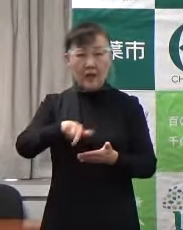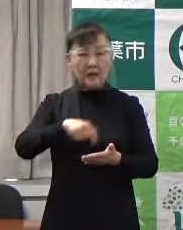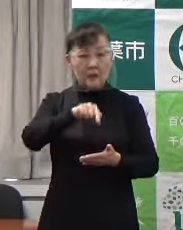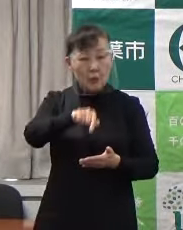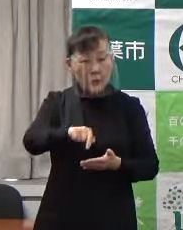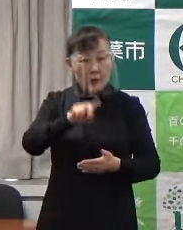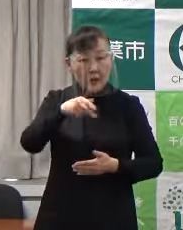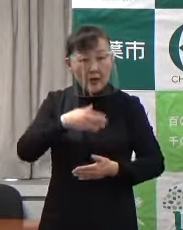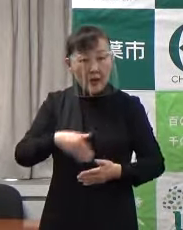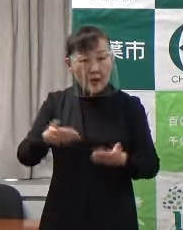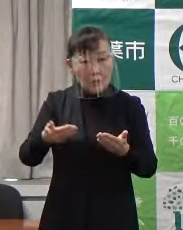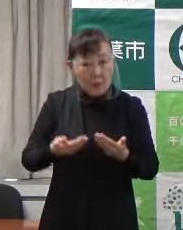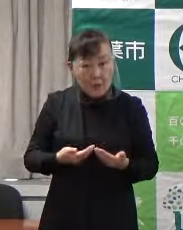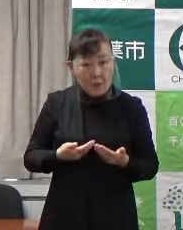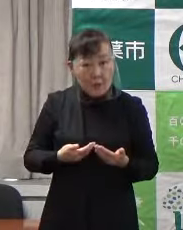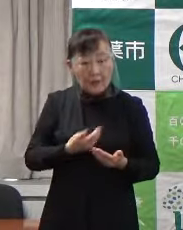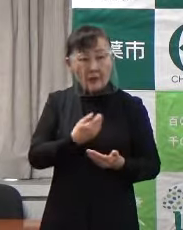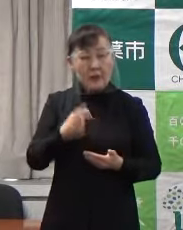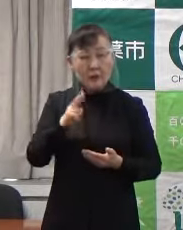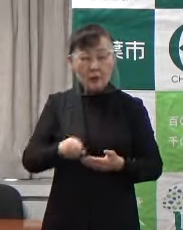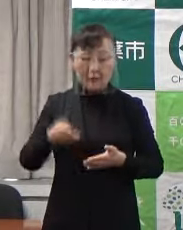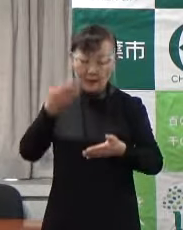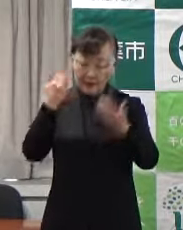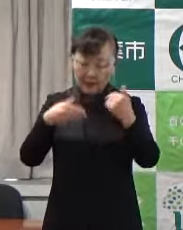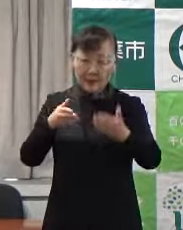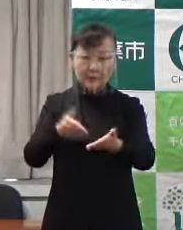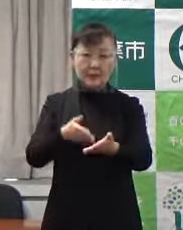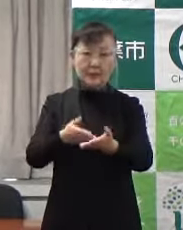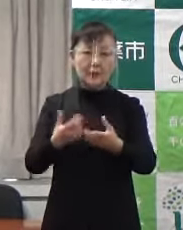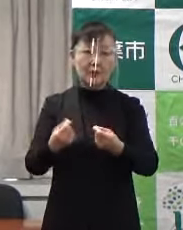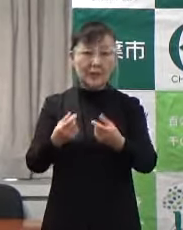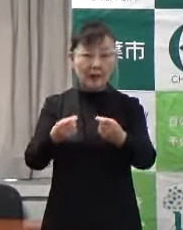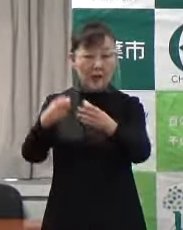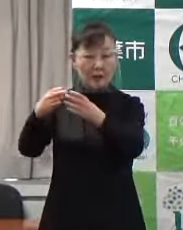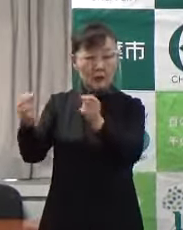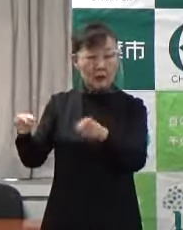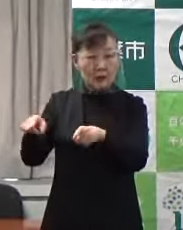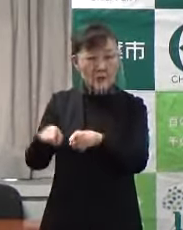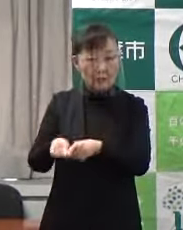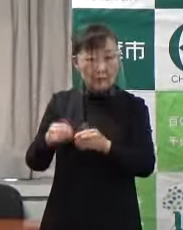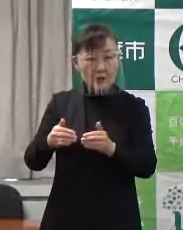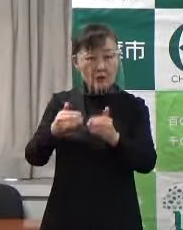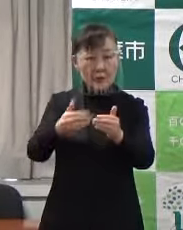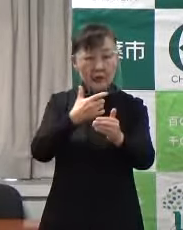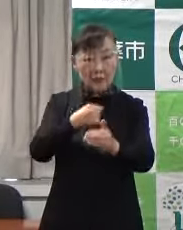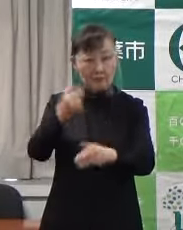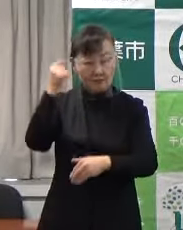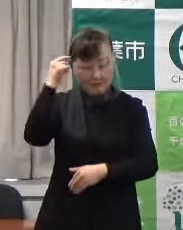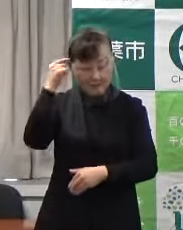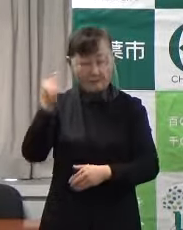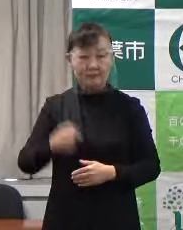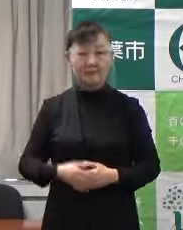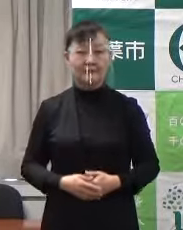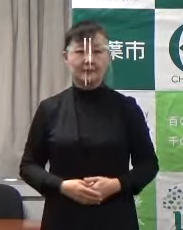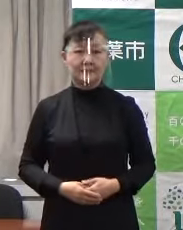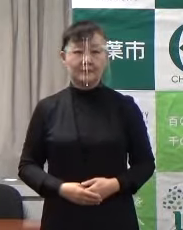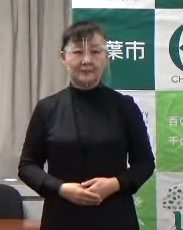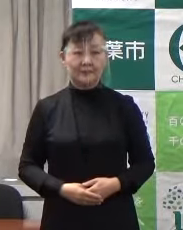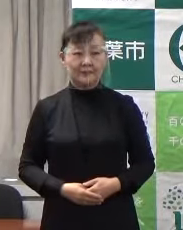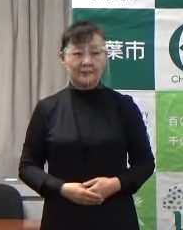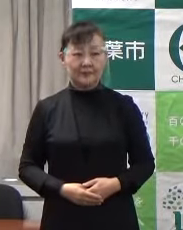をしっかり得られるよう丁寧な説明をしながらですね、国と一緒に前に進めていきたいというふうに思っています。